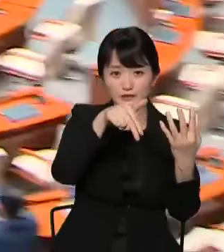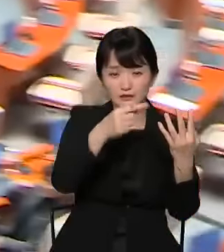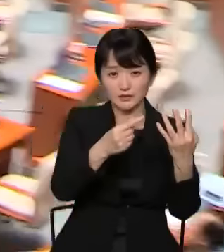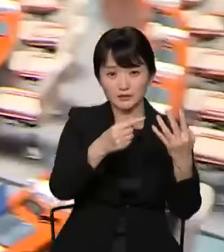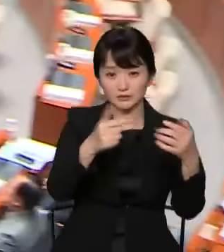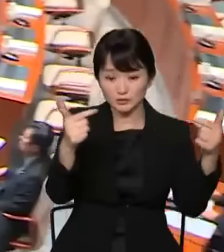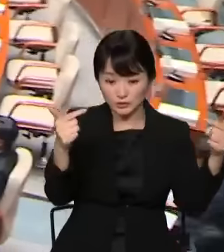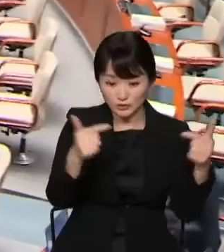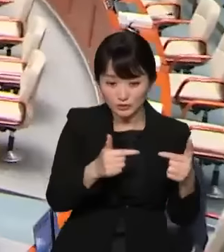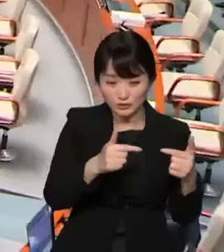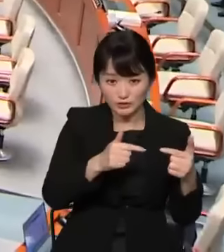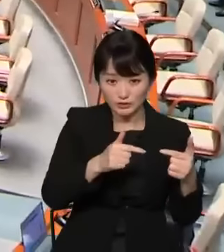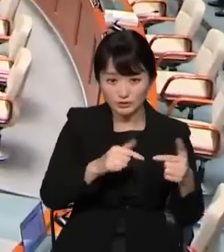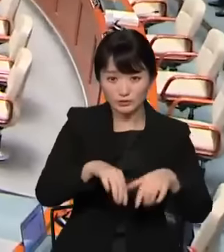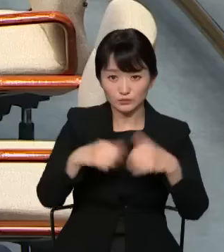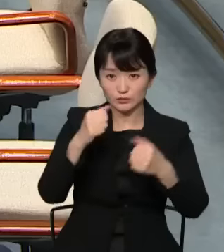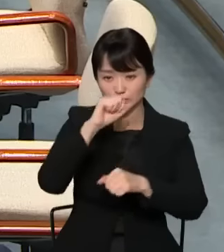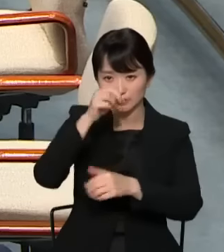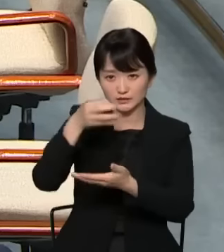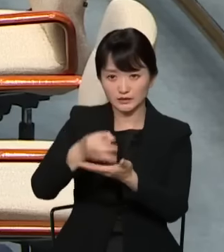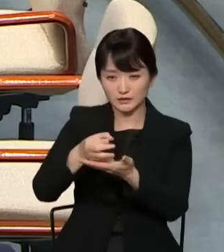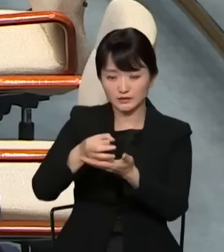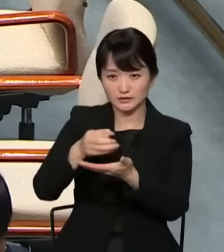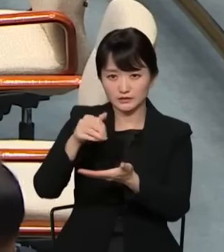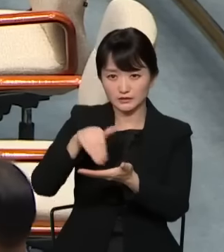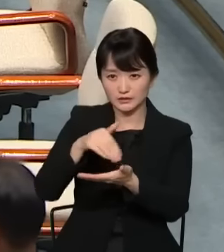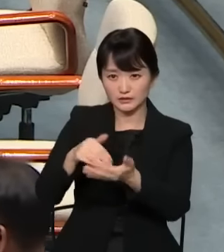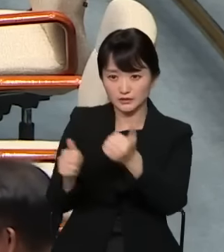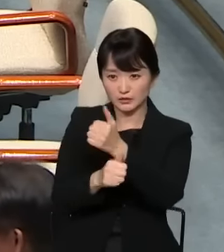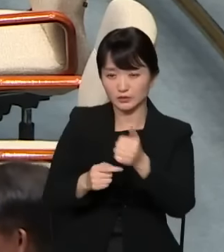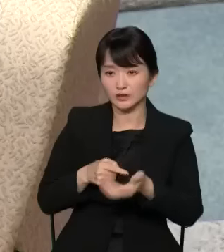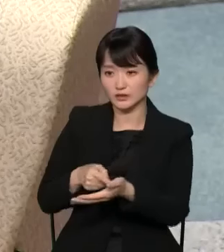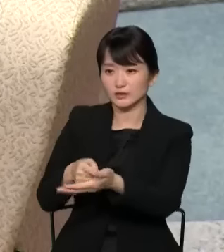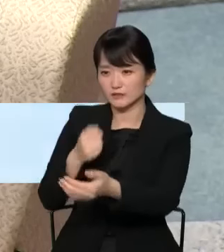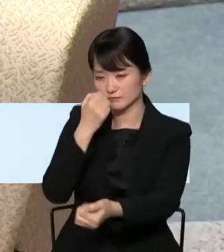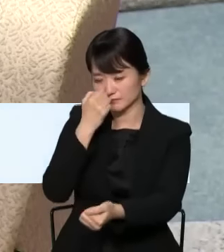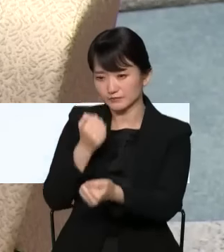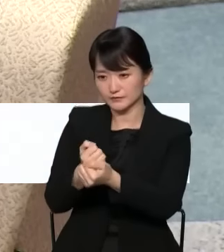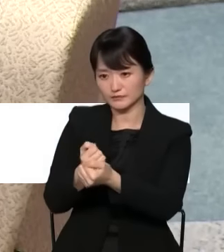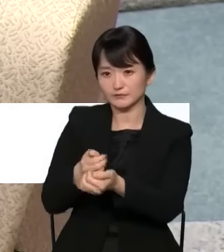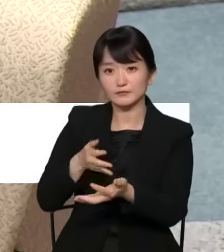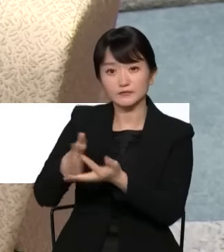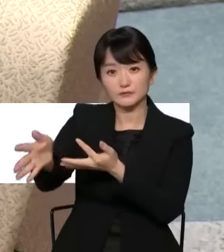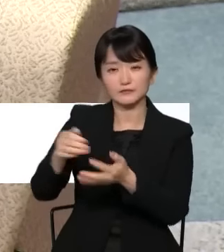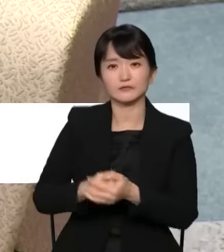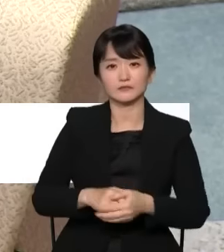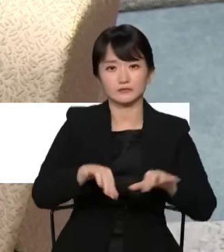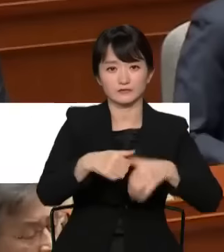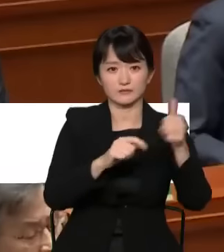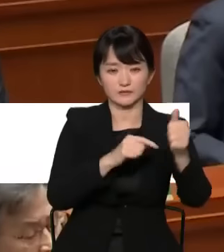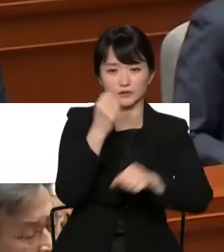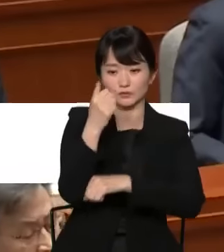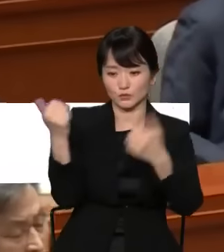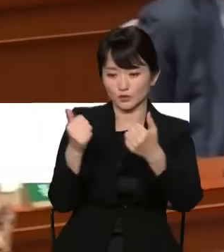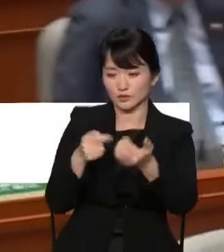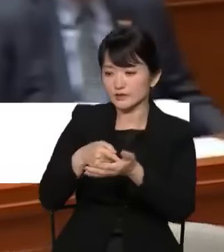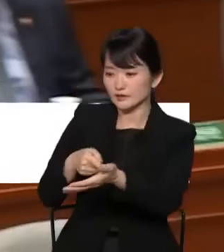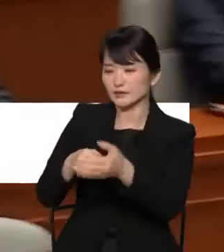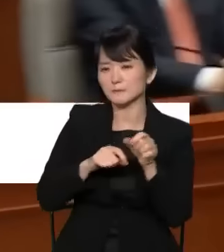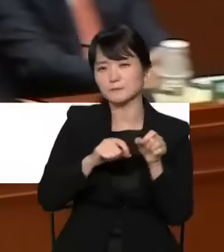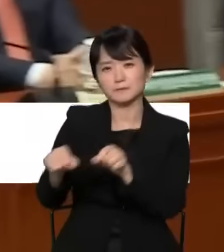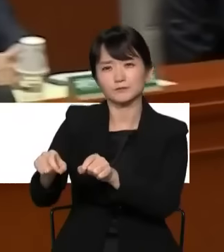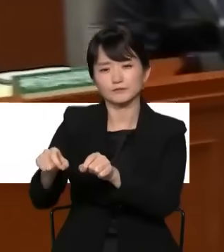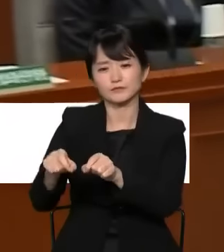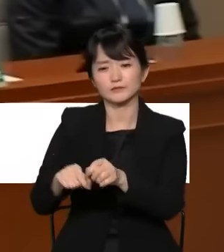줄인 예산안을 국회 예결위에서 단독 처리하자 우원식 국회의장은 본회의 상정을 미루고 오는 10일까지 협상할